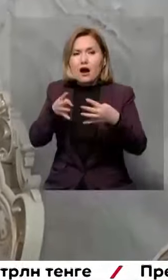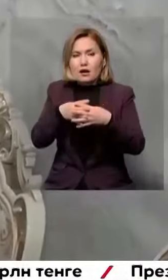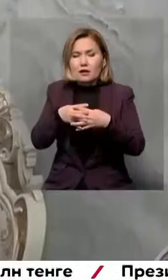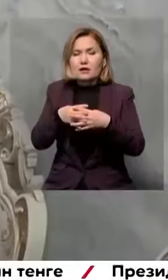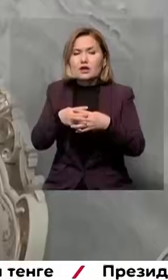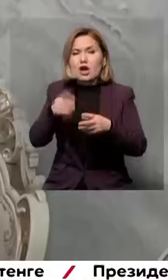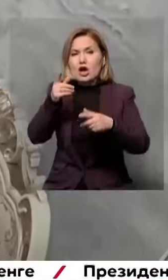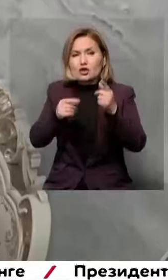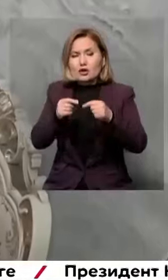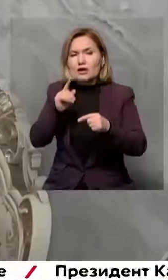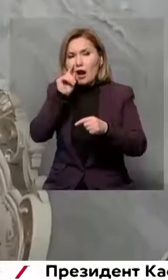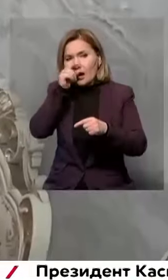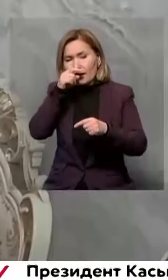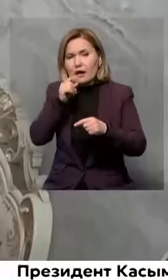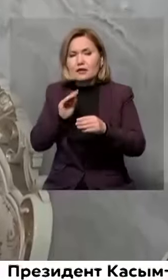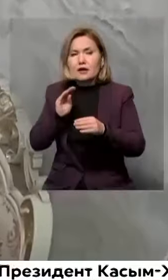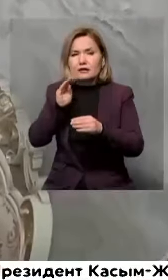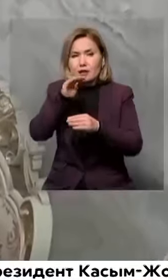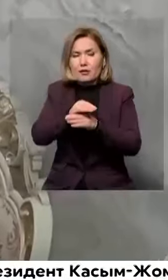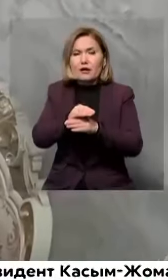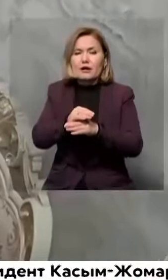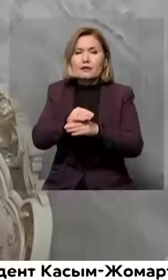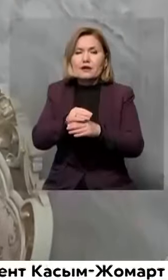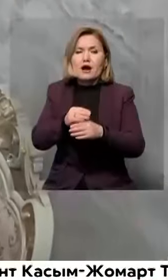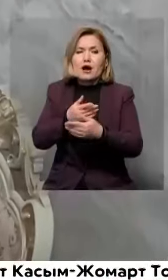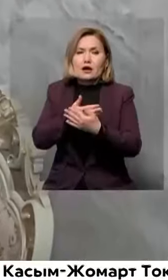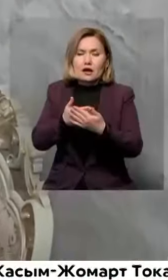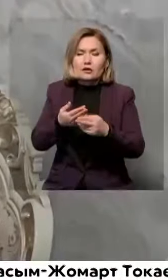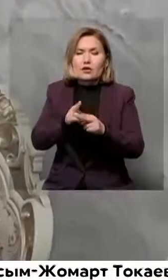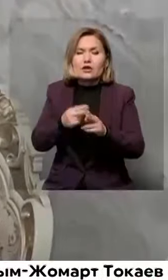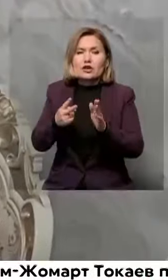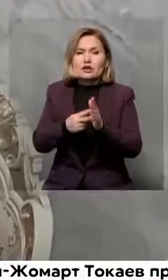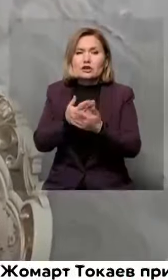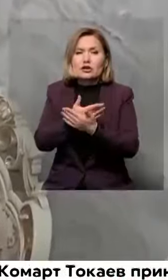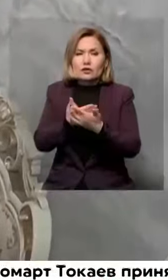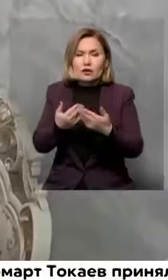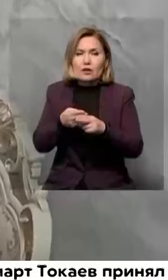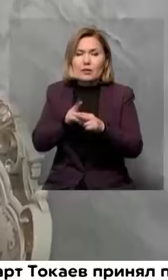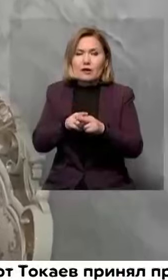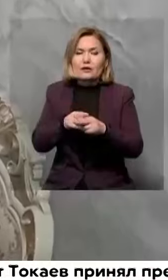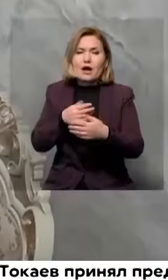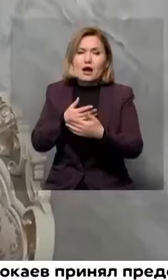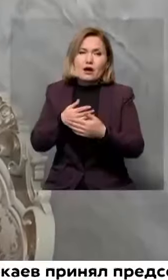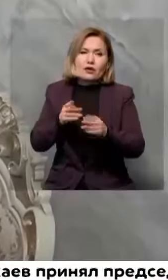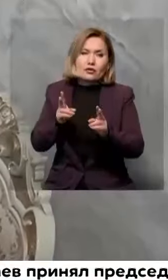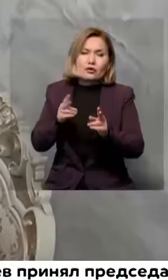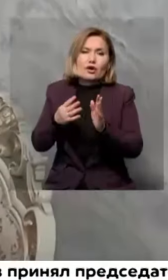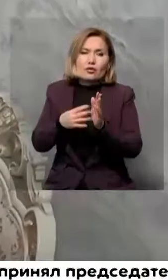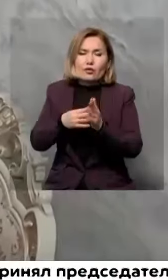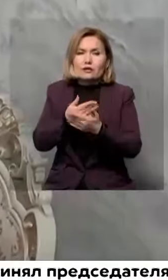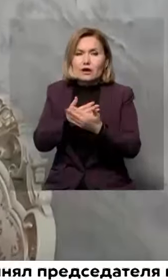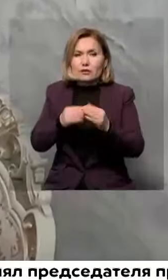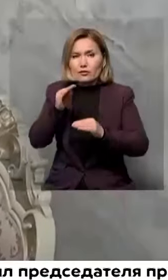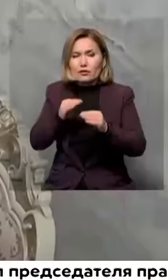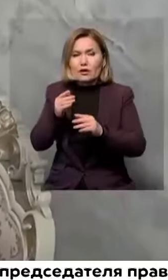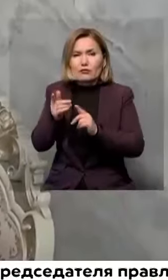сүт, айран, мейіз, әркім өзің қалауынша жеті түрлі, біреулер тоғыз түрліден жасайды. Сондықтан